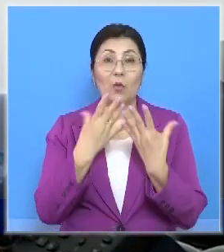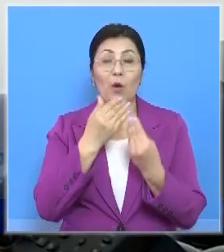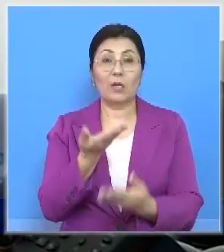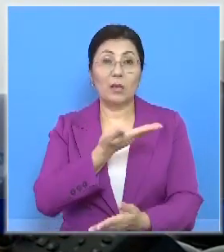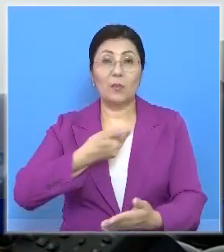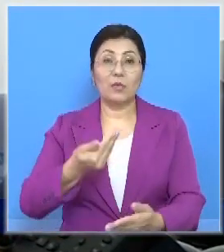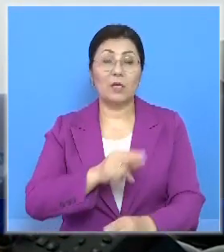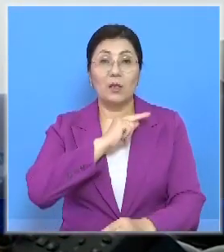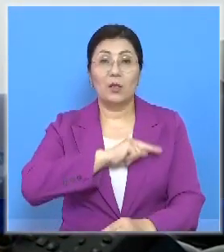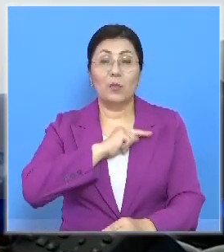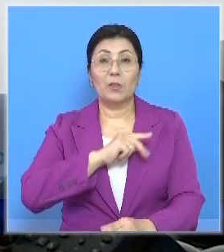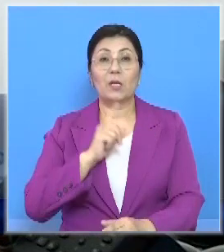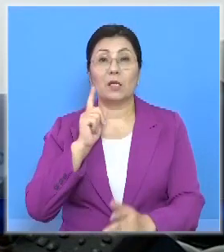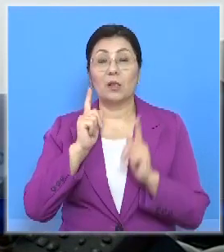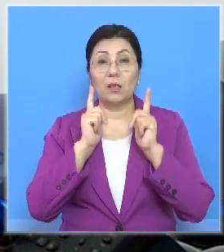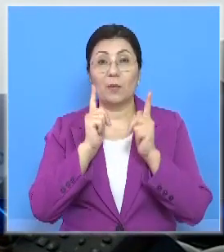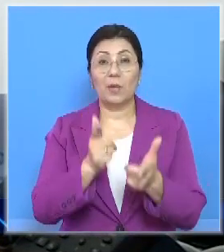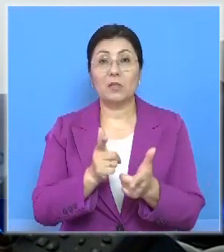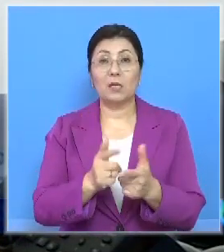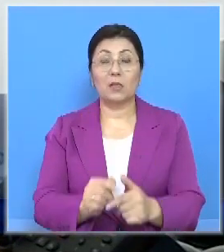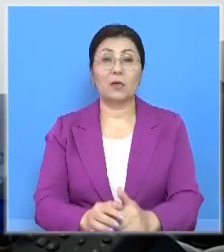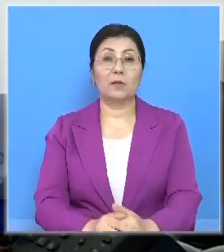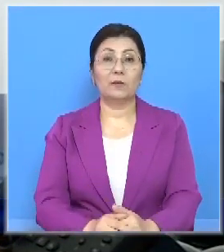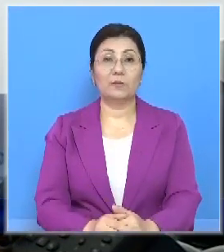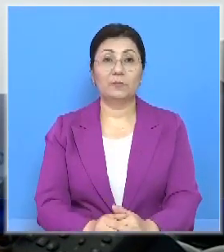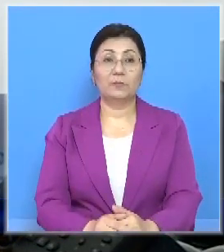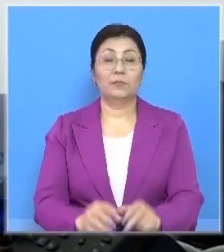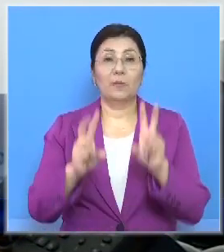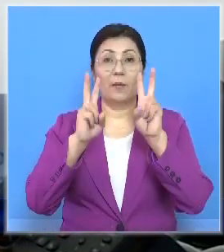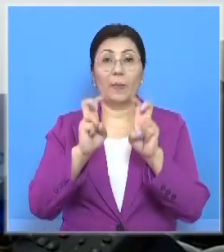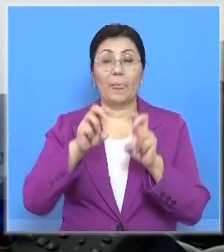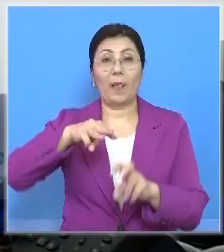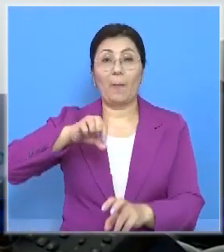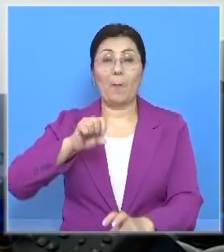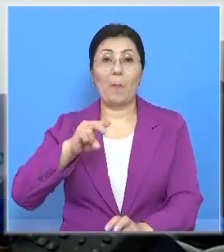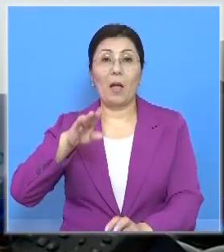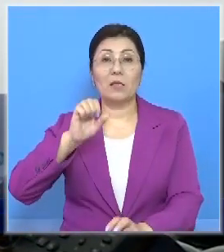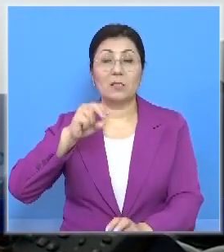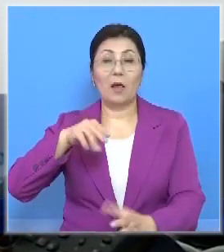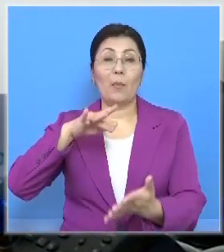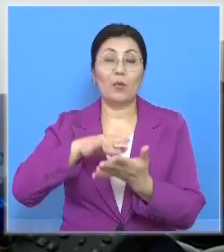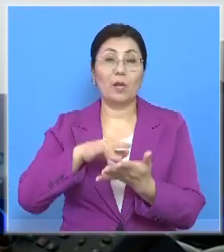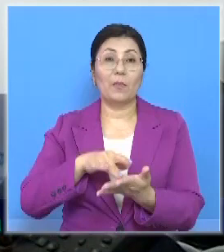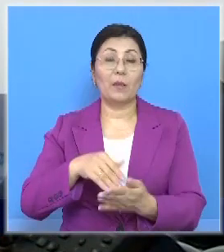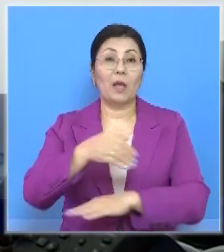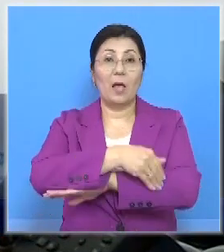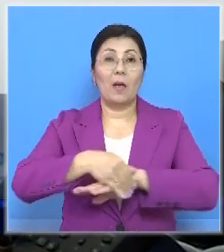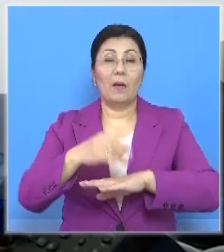біраз жұмыстарды бастап атқарып кеттік. Мансап орталығы бізде осы Некрасов көшесі